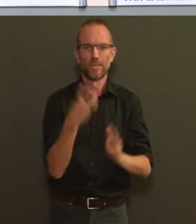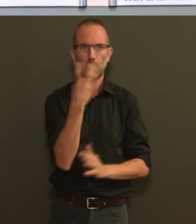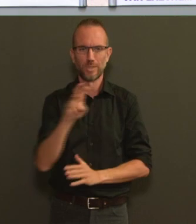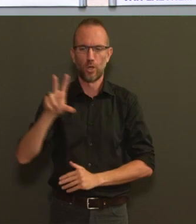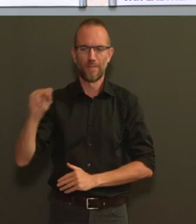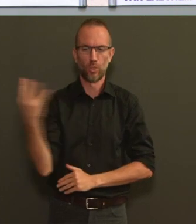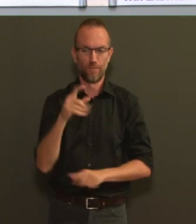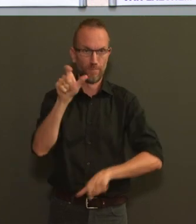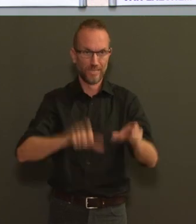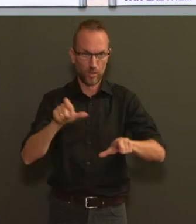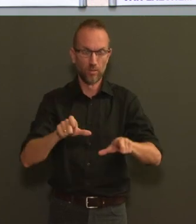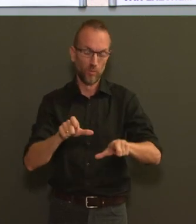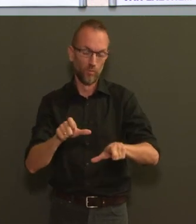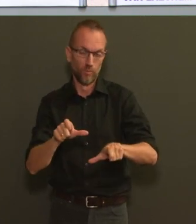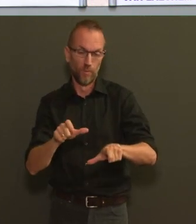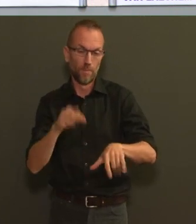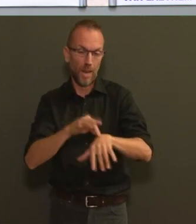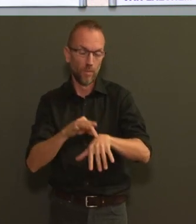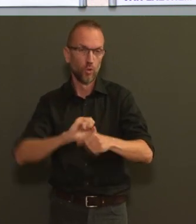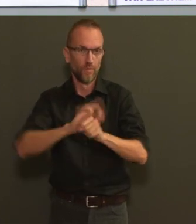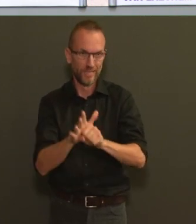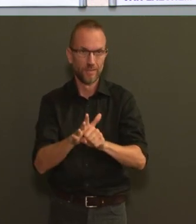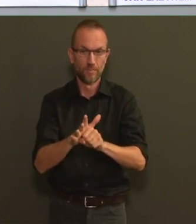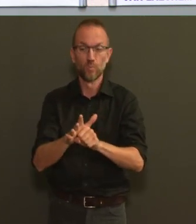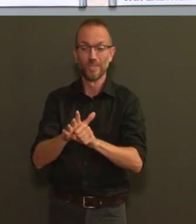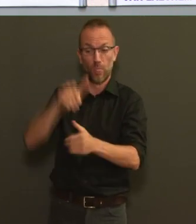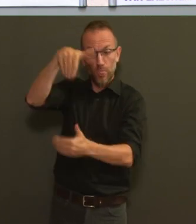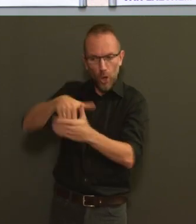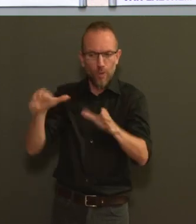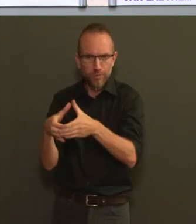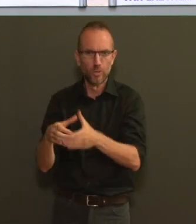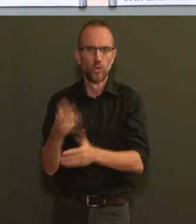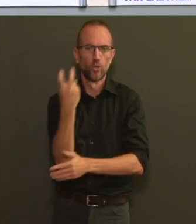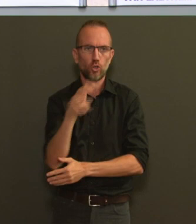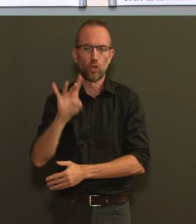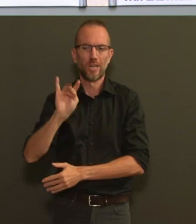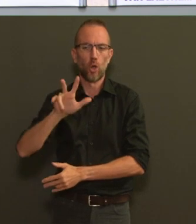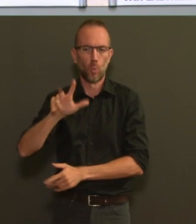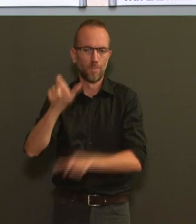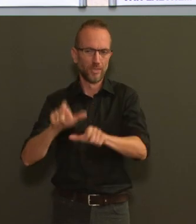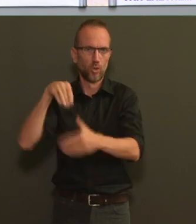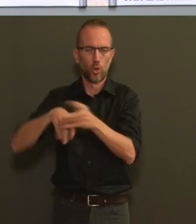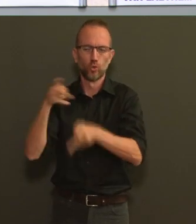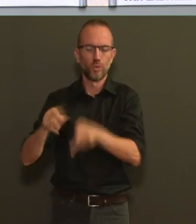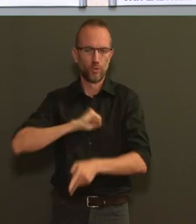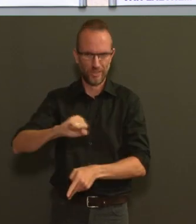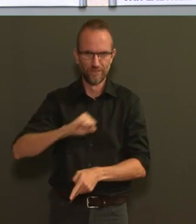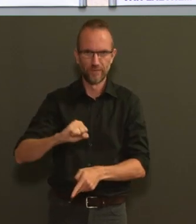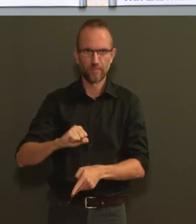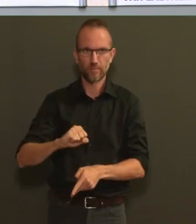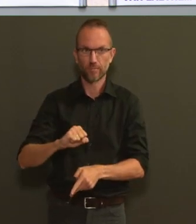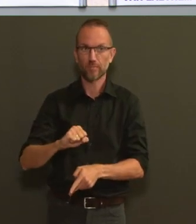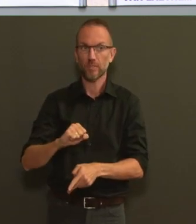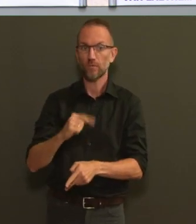dont 243 sont en soins intensifs. Ceci correspond actuellement à 13% de la capacité